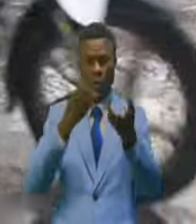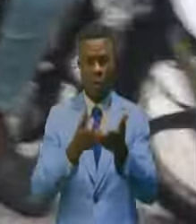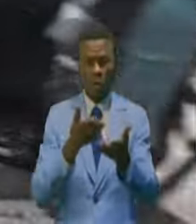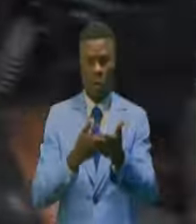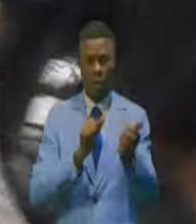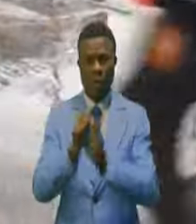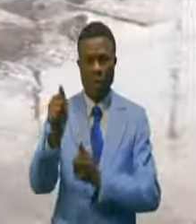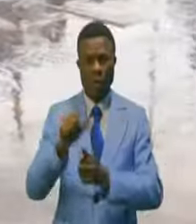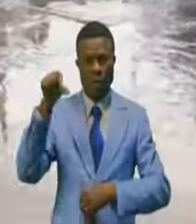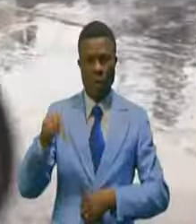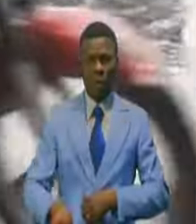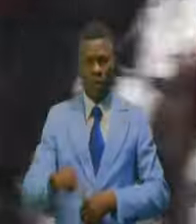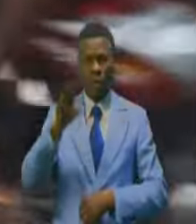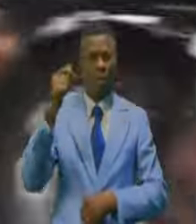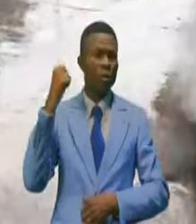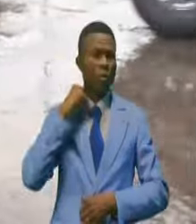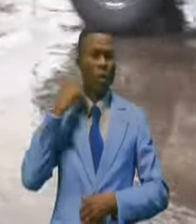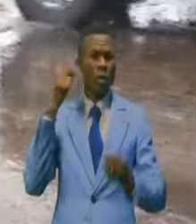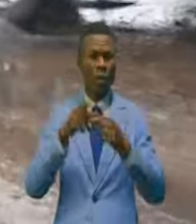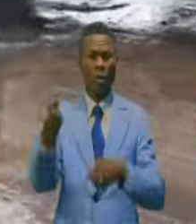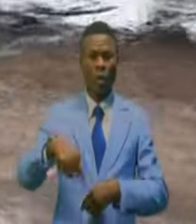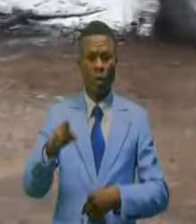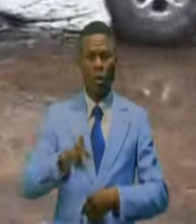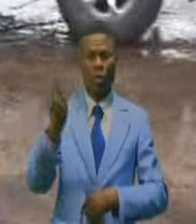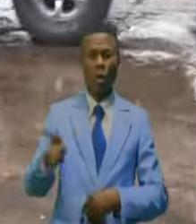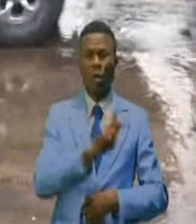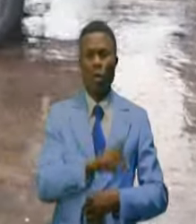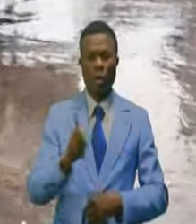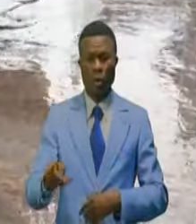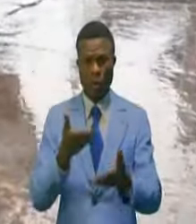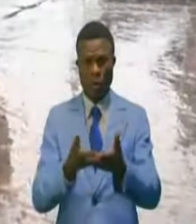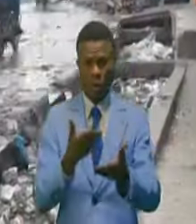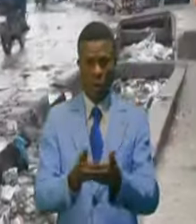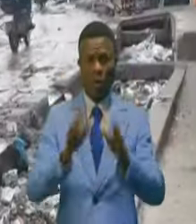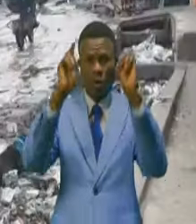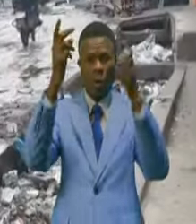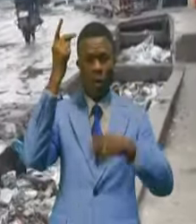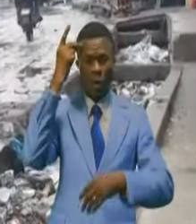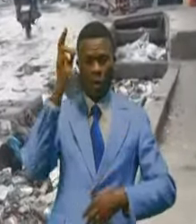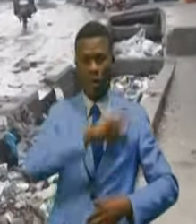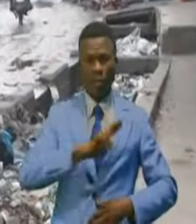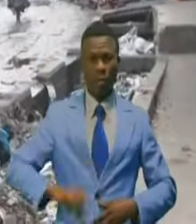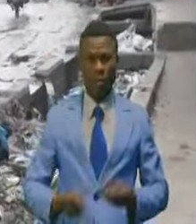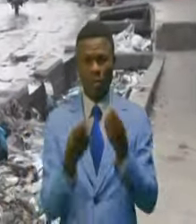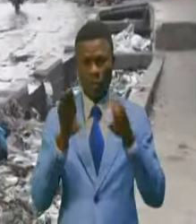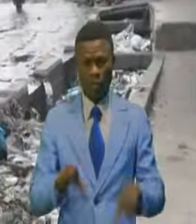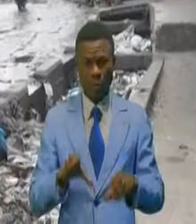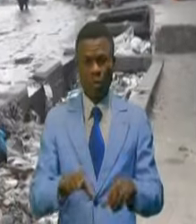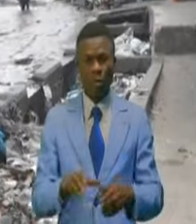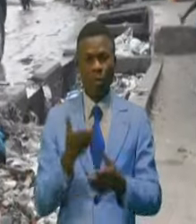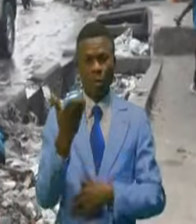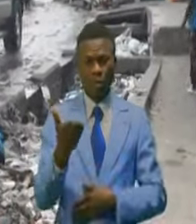en passant par les quartiers Kamunganga jusqu'au rond-point Pompage. Nous sommes là en pleine capitale de la République démocratique du Congo à